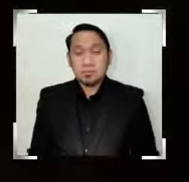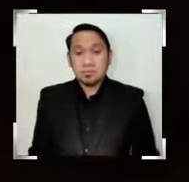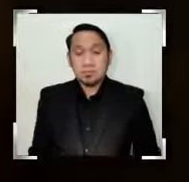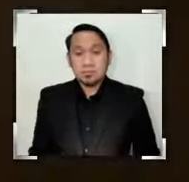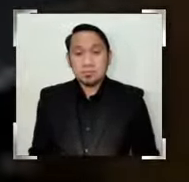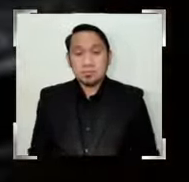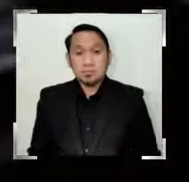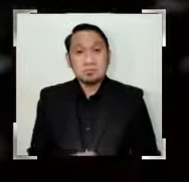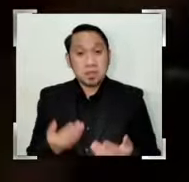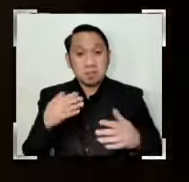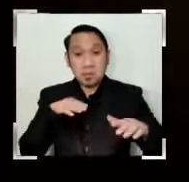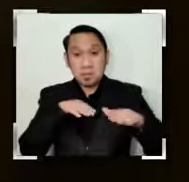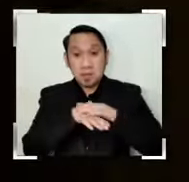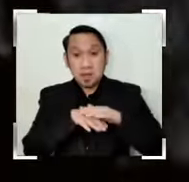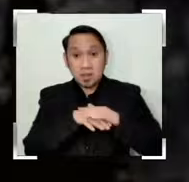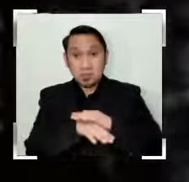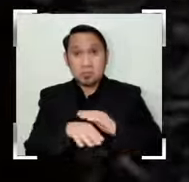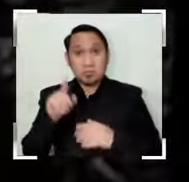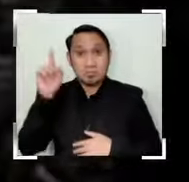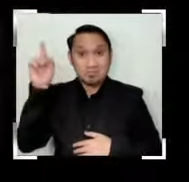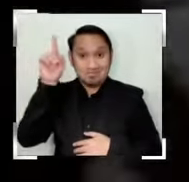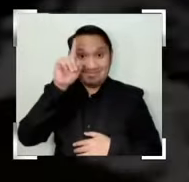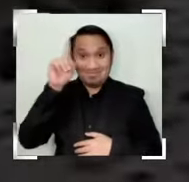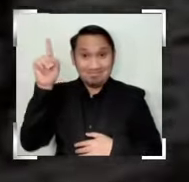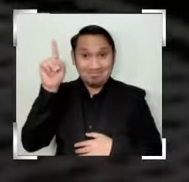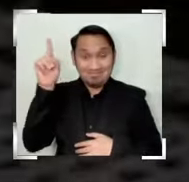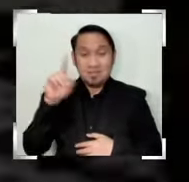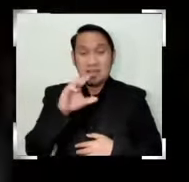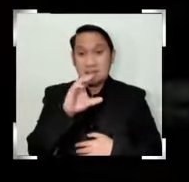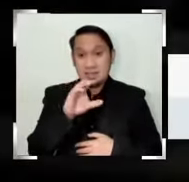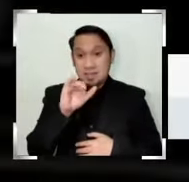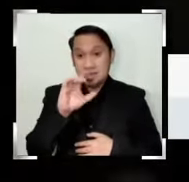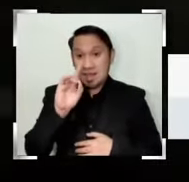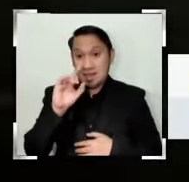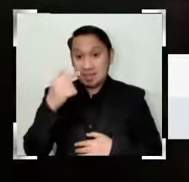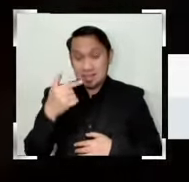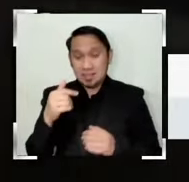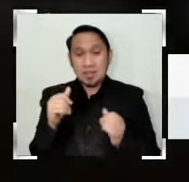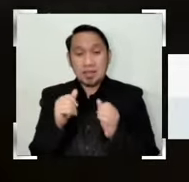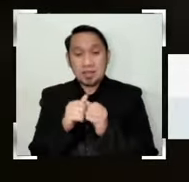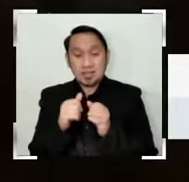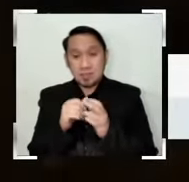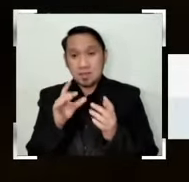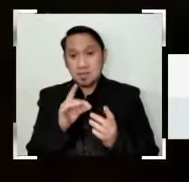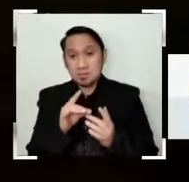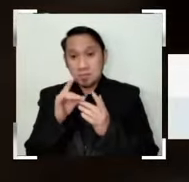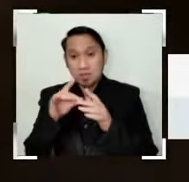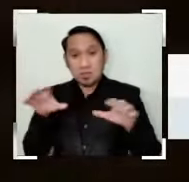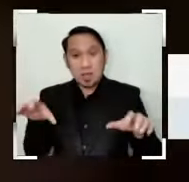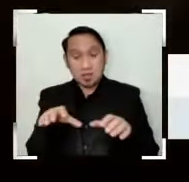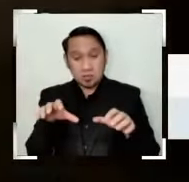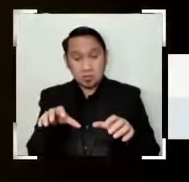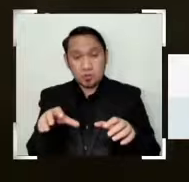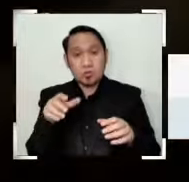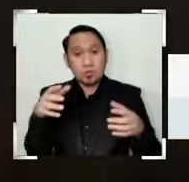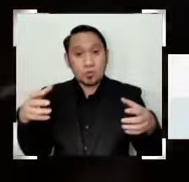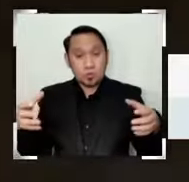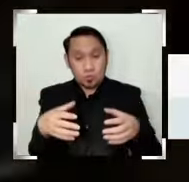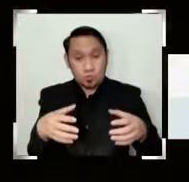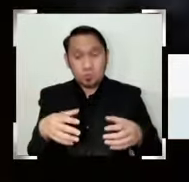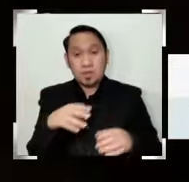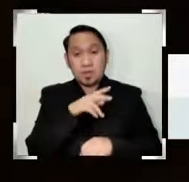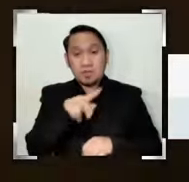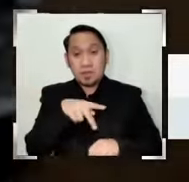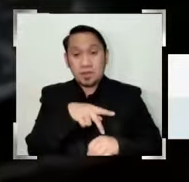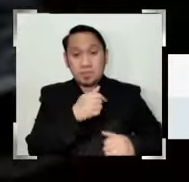Pinasok na naka-full battle gear na composite team ng CIDG kasama ang Special Action Force at Philippine Army ang isa sa mga bahay ni Negros